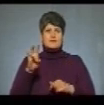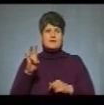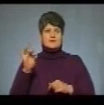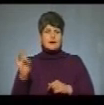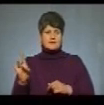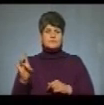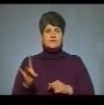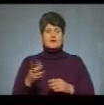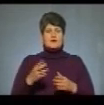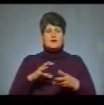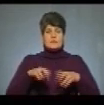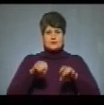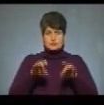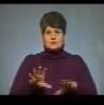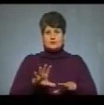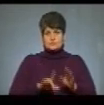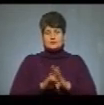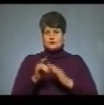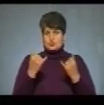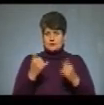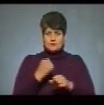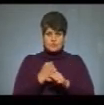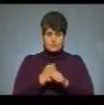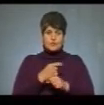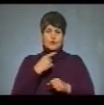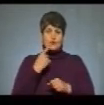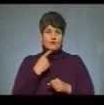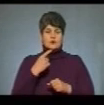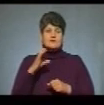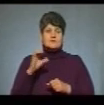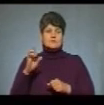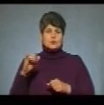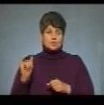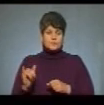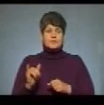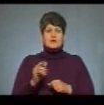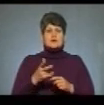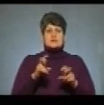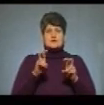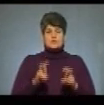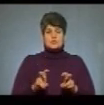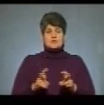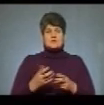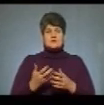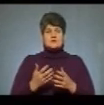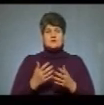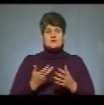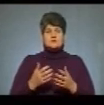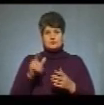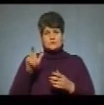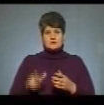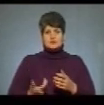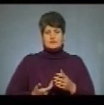набув чинності сьогодні, повідомив речник Служби безпеки України в області Петро Королюк. Засуджений – мешканець Рубіжного.